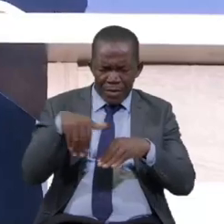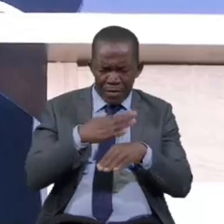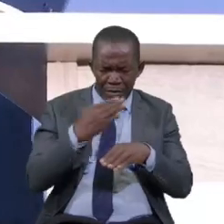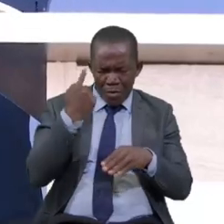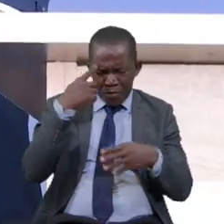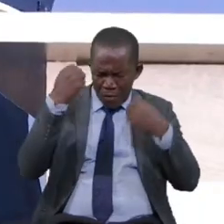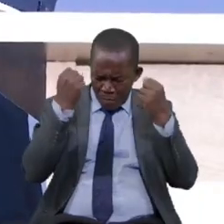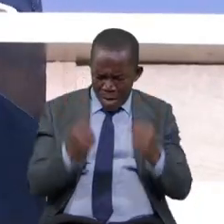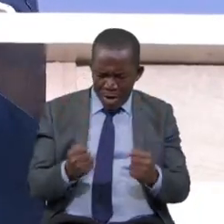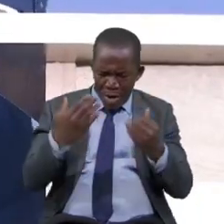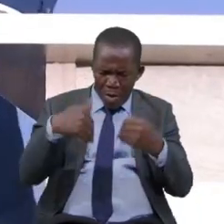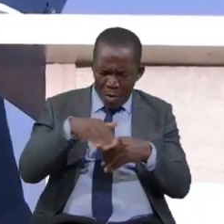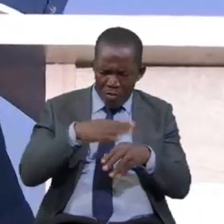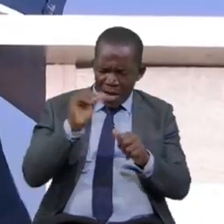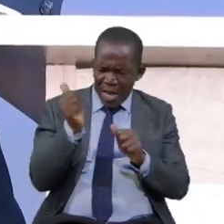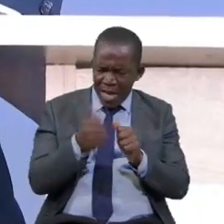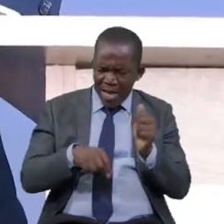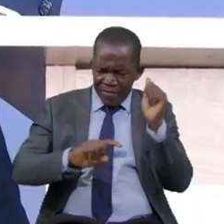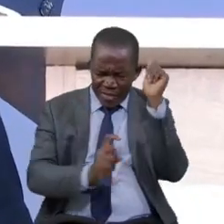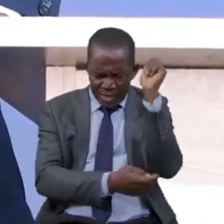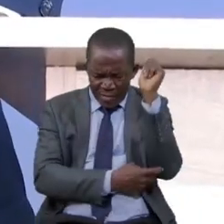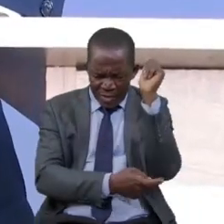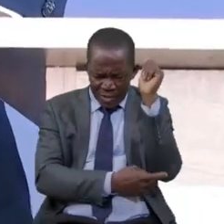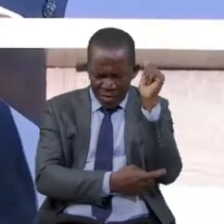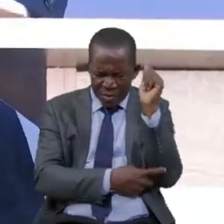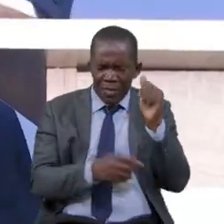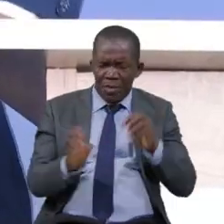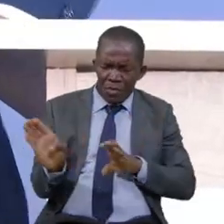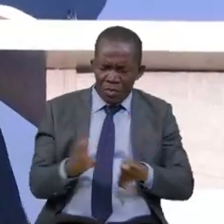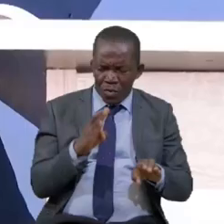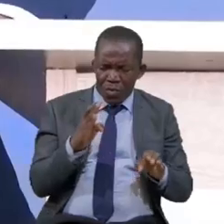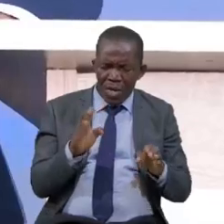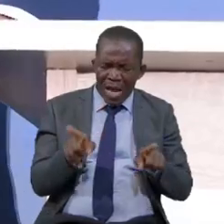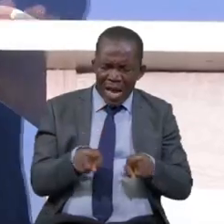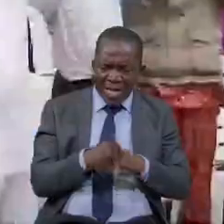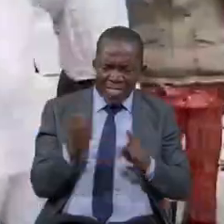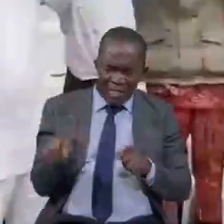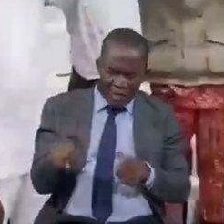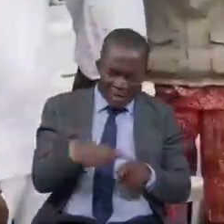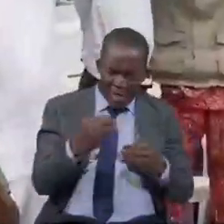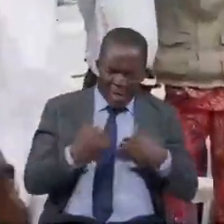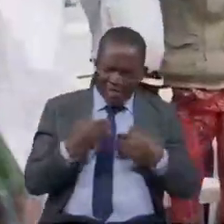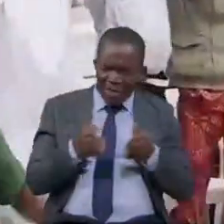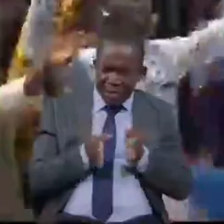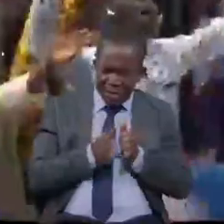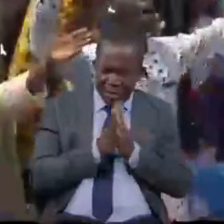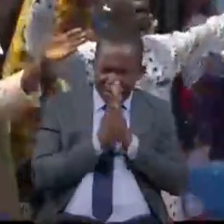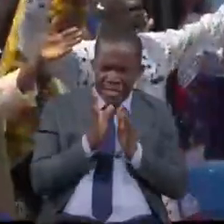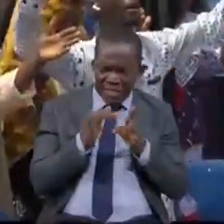toute tentation. Fais tel qu'ils ont demandé au nom de Jésus.